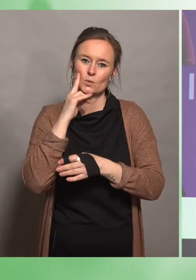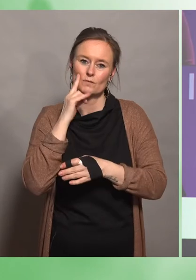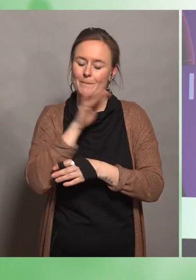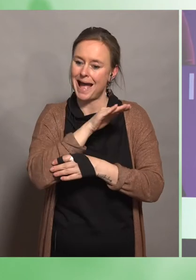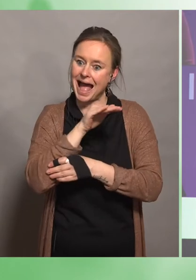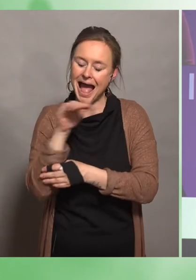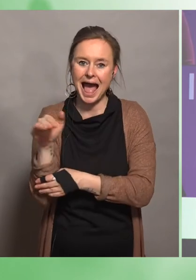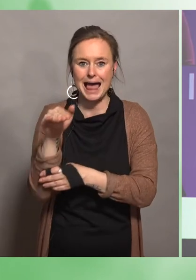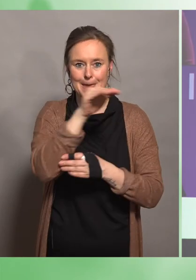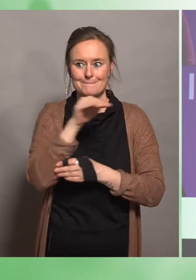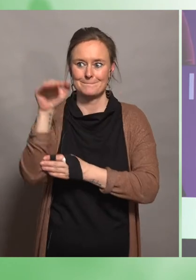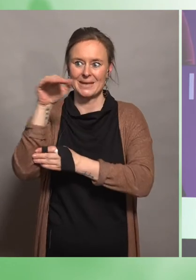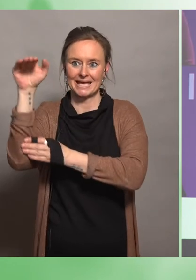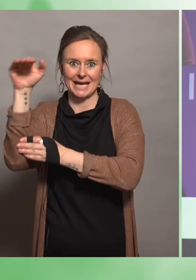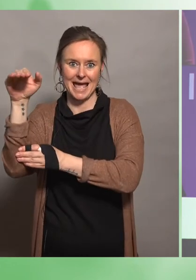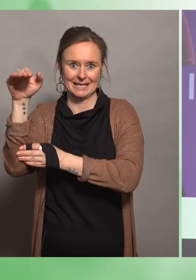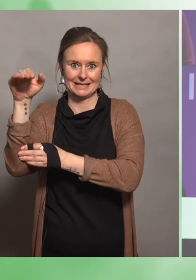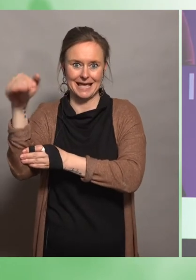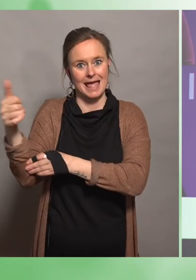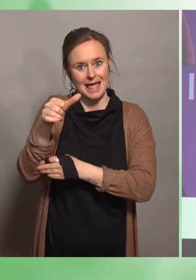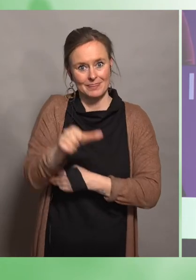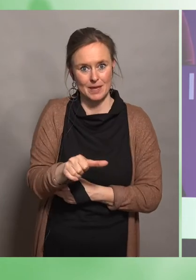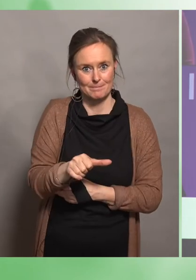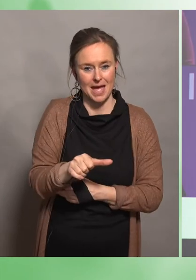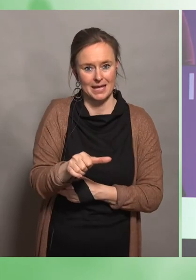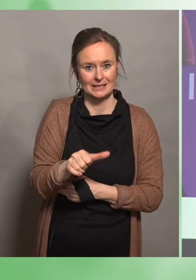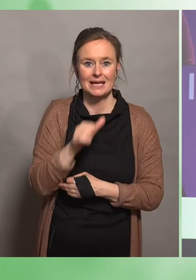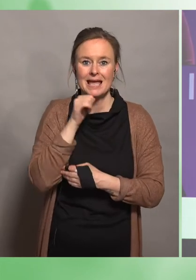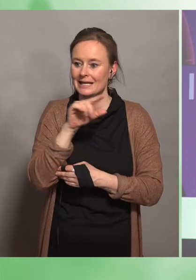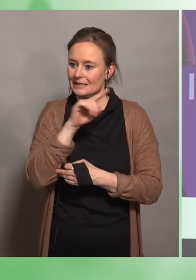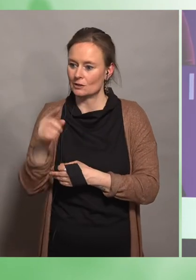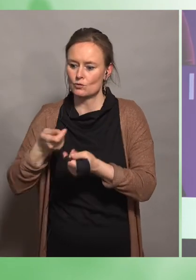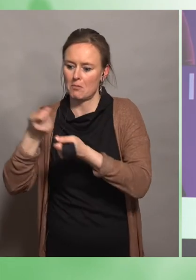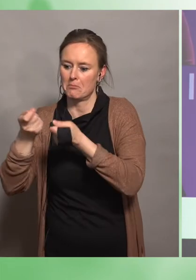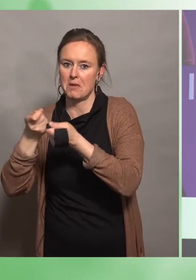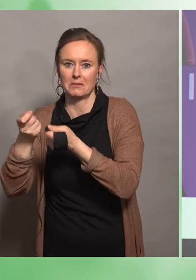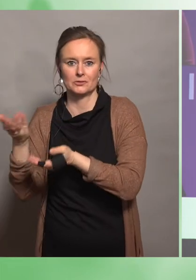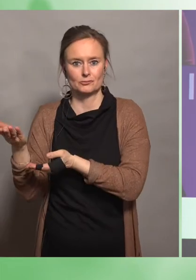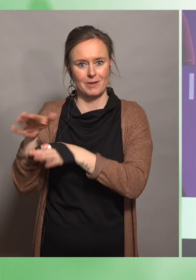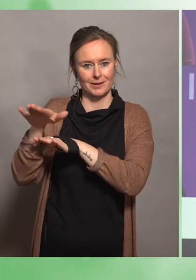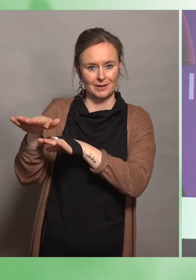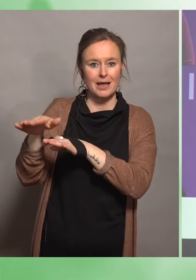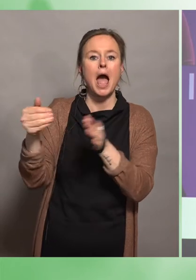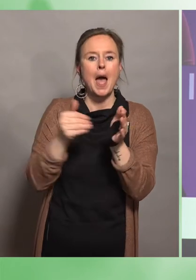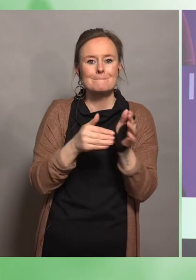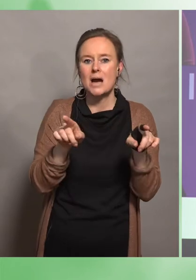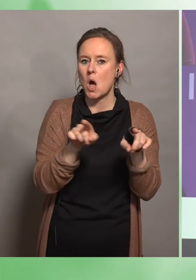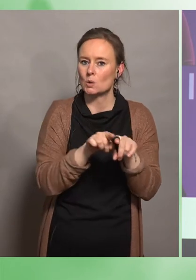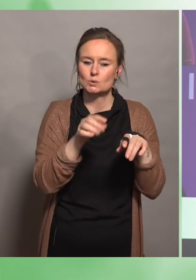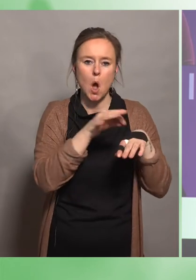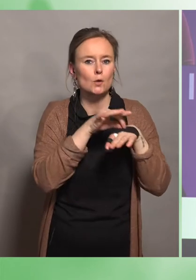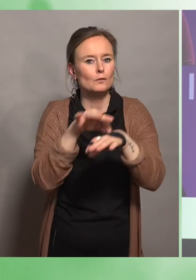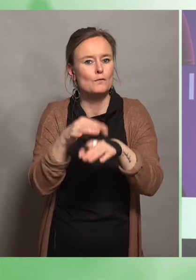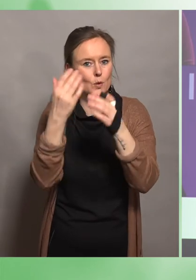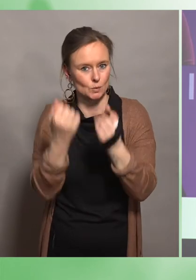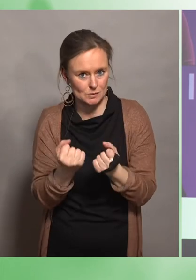Boot sind. Also es reicht nicht, wenn es ein Commitment im Management gibt, sondern es braucht sozusagen wirklich auch die Führungskräfte und vor Ort hier bei